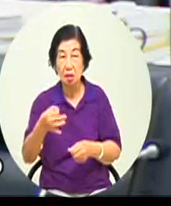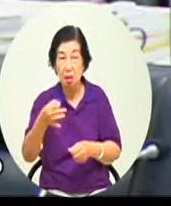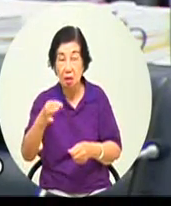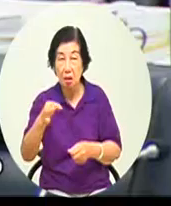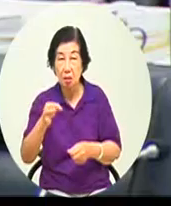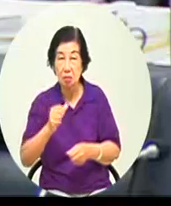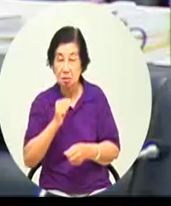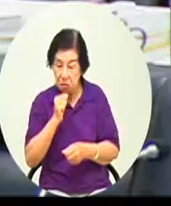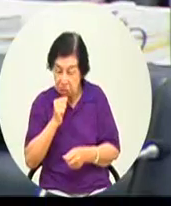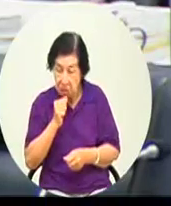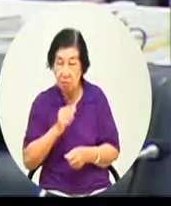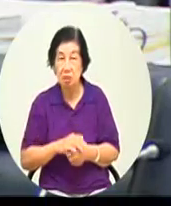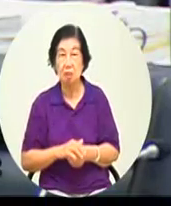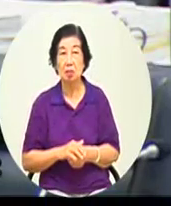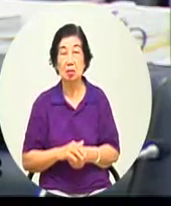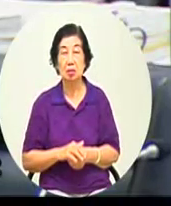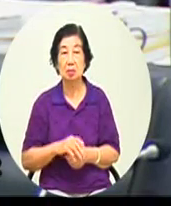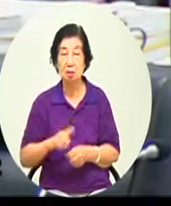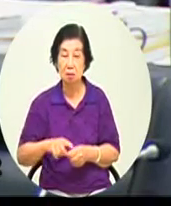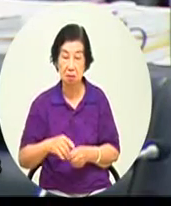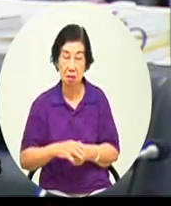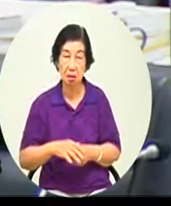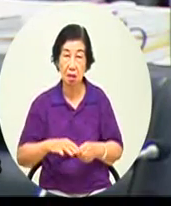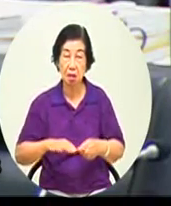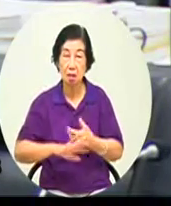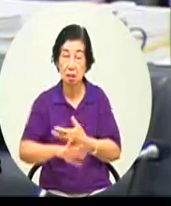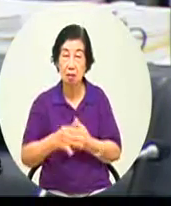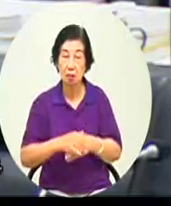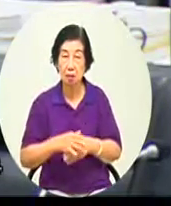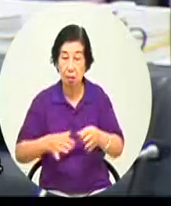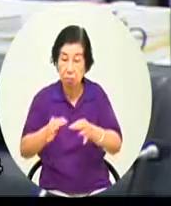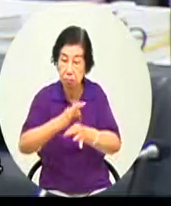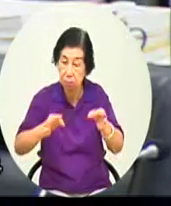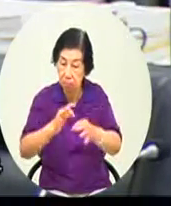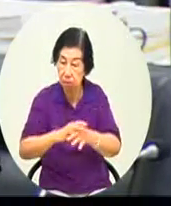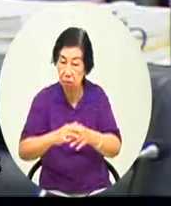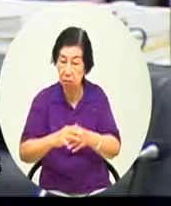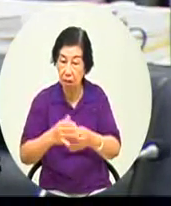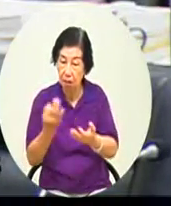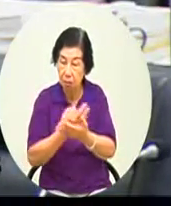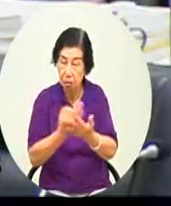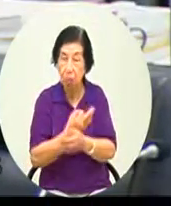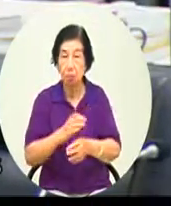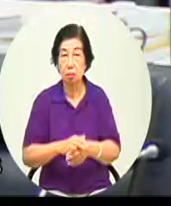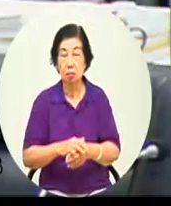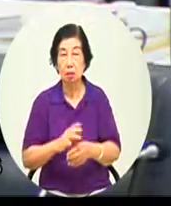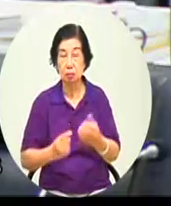本身的经济不予匮乏，他只是想开个车出来